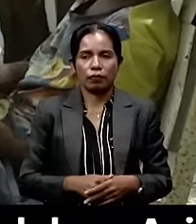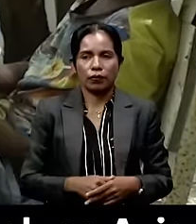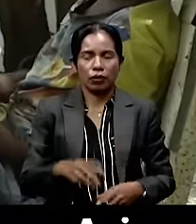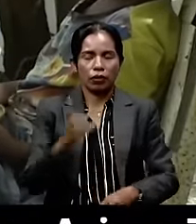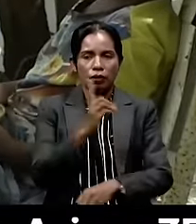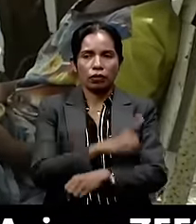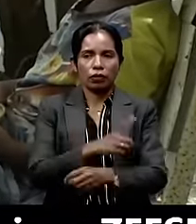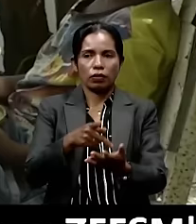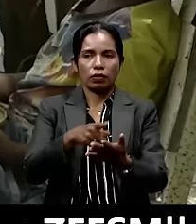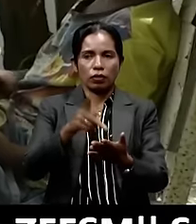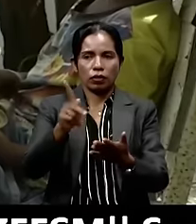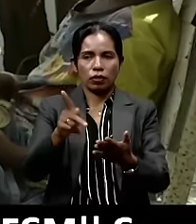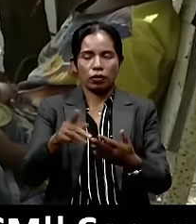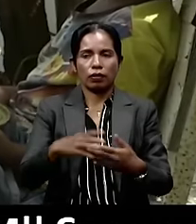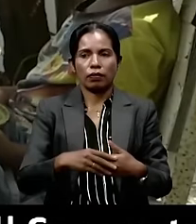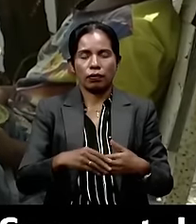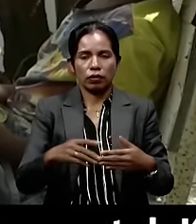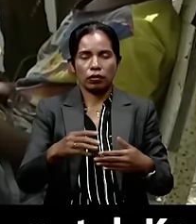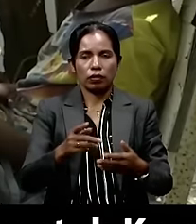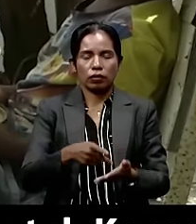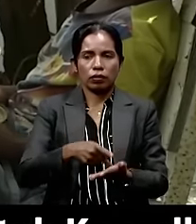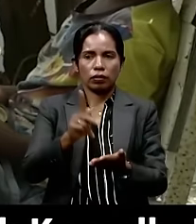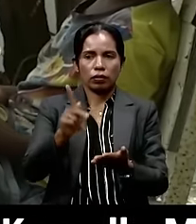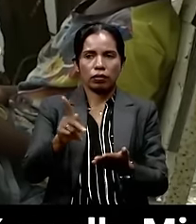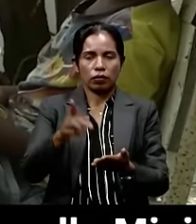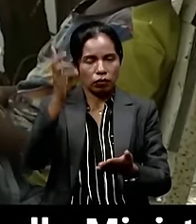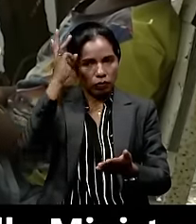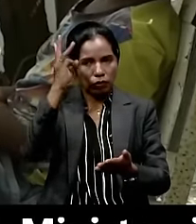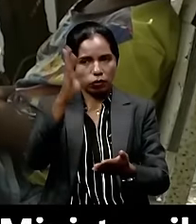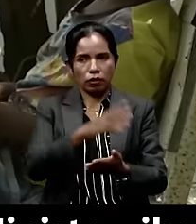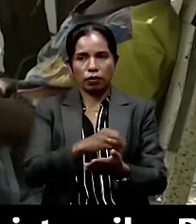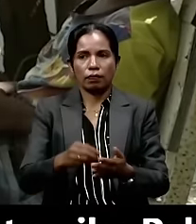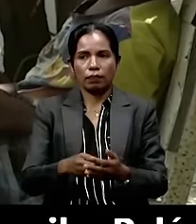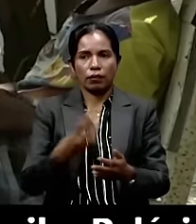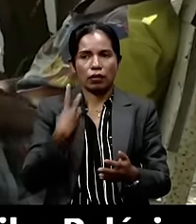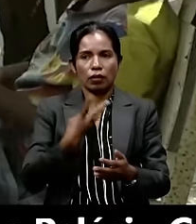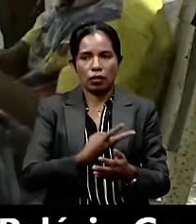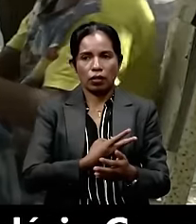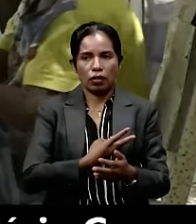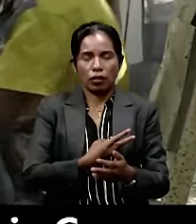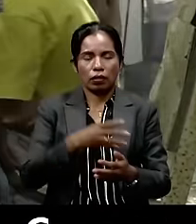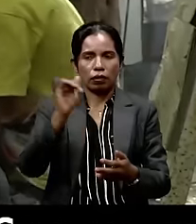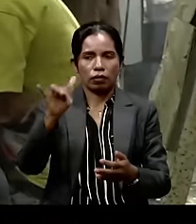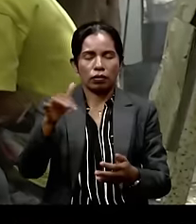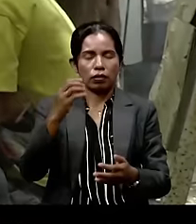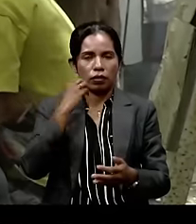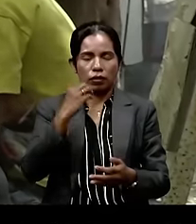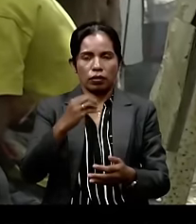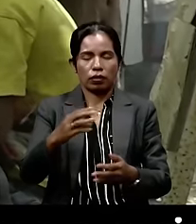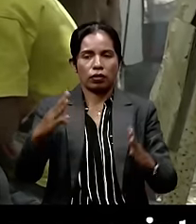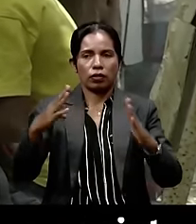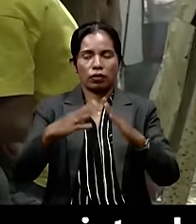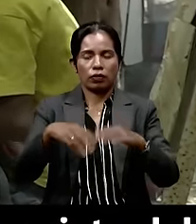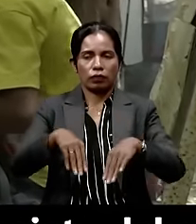esto atu estorne ma be preocupação ho estorne tamba ami helati ha raihun e depois